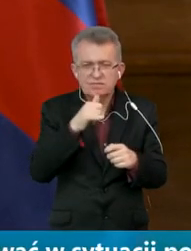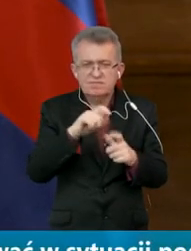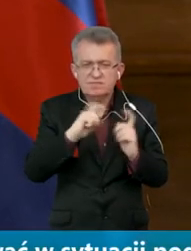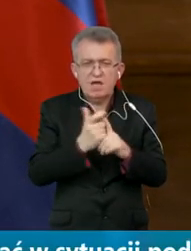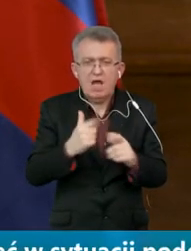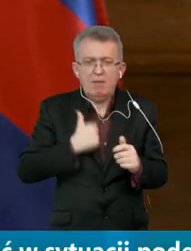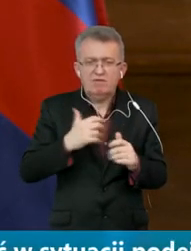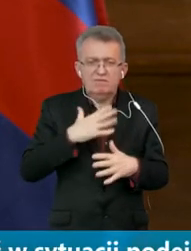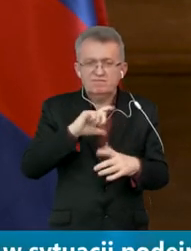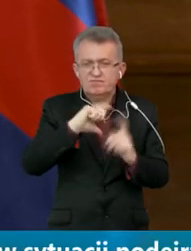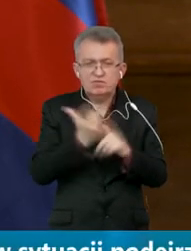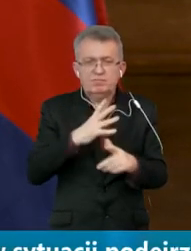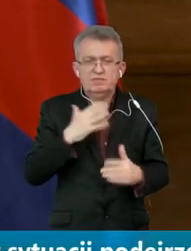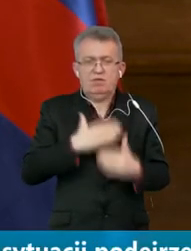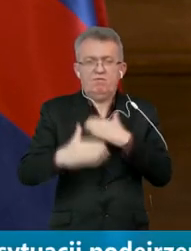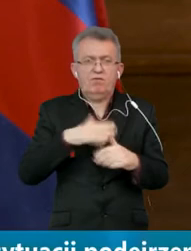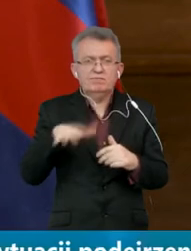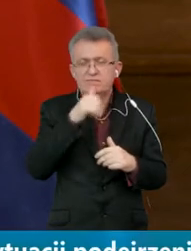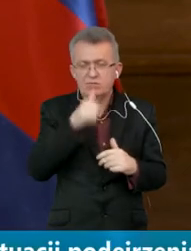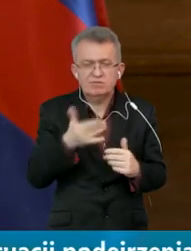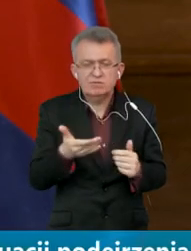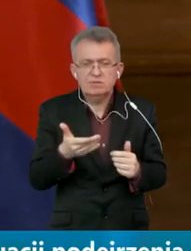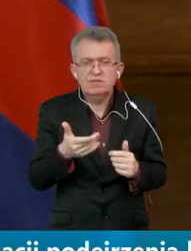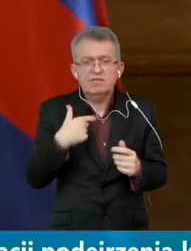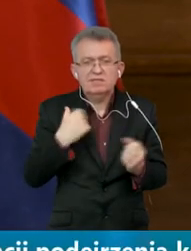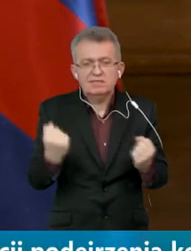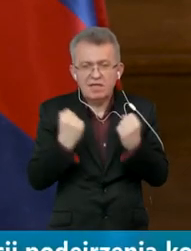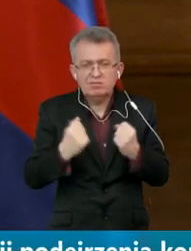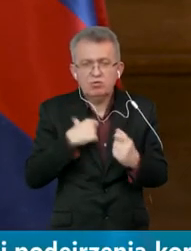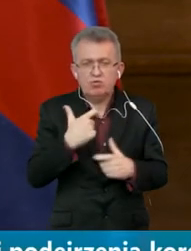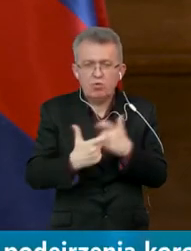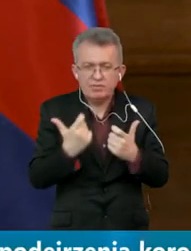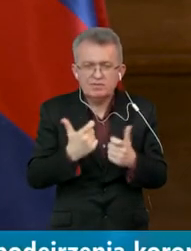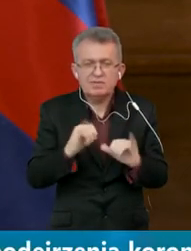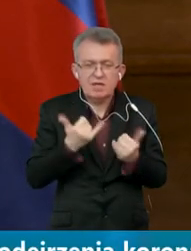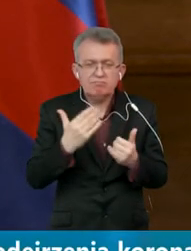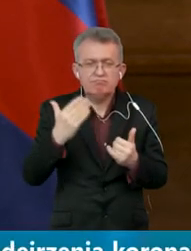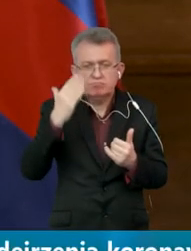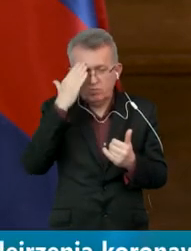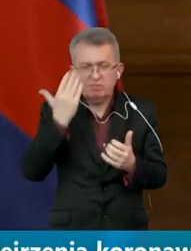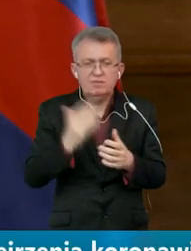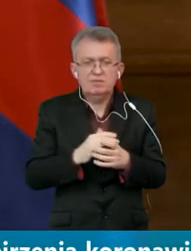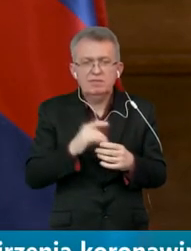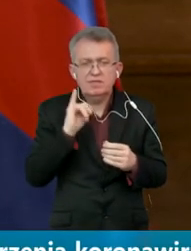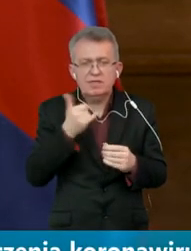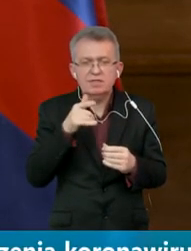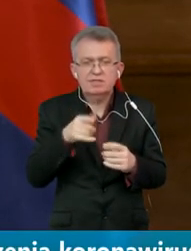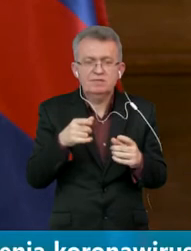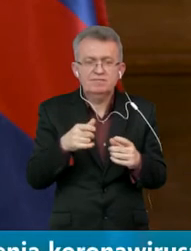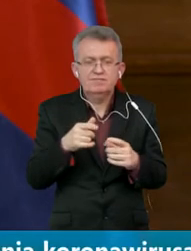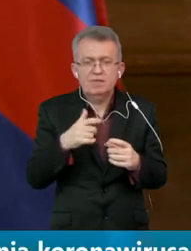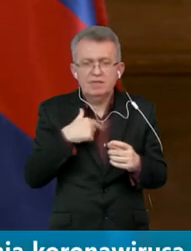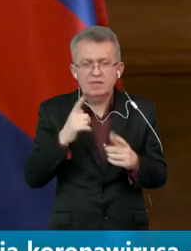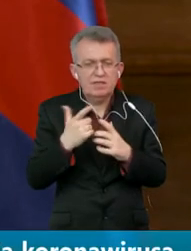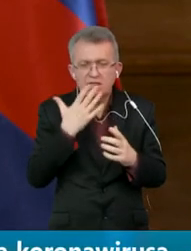aby wszyscy byli z tego zadowoleni. No my staramy się to robić najlepiej, jak potrafimy. Zresztą no chyba